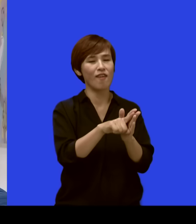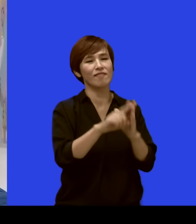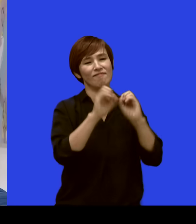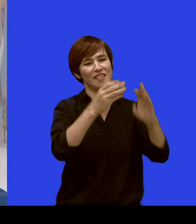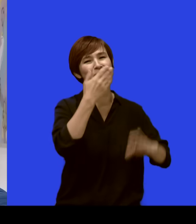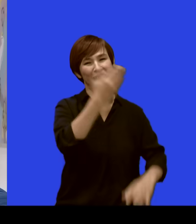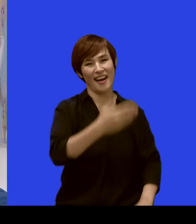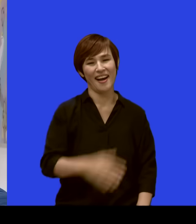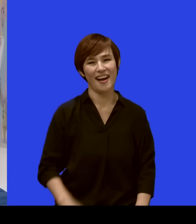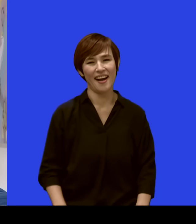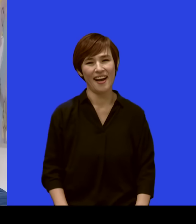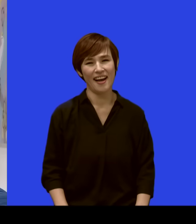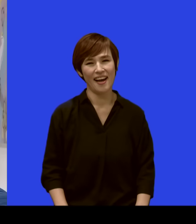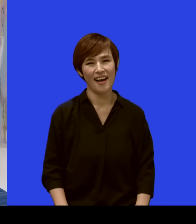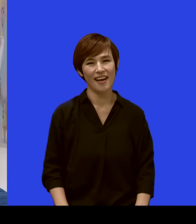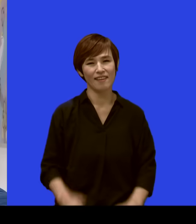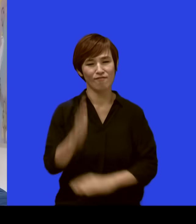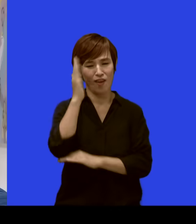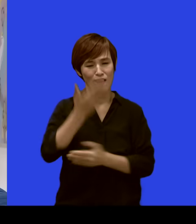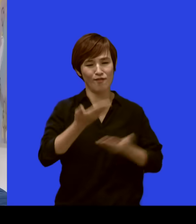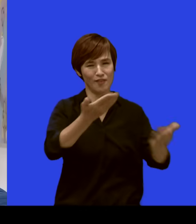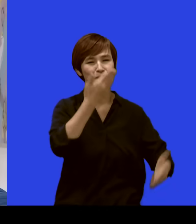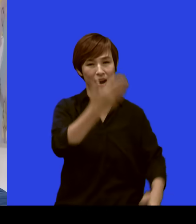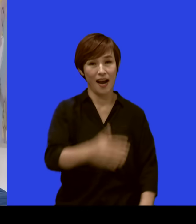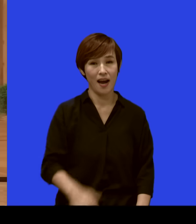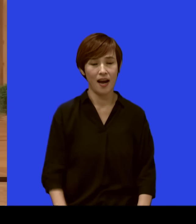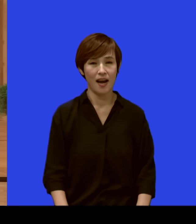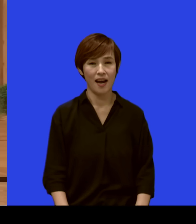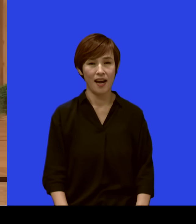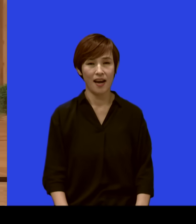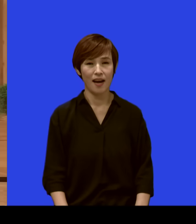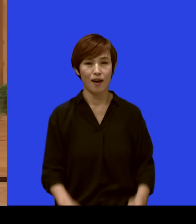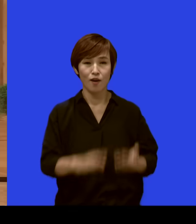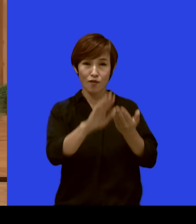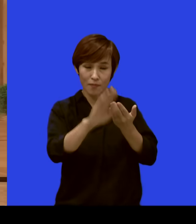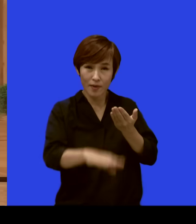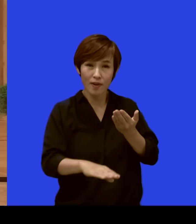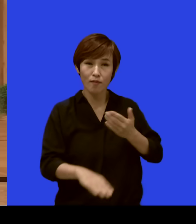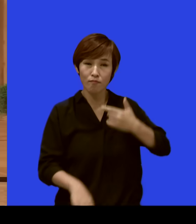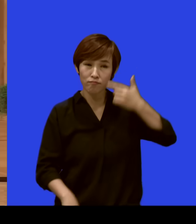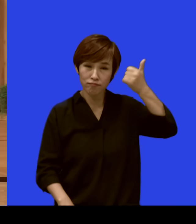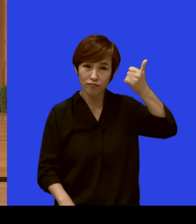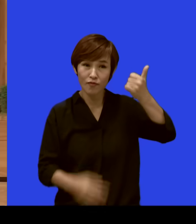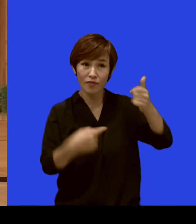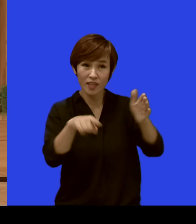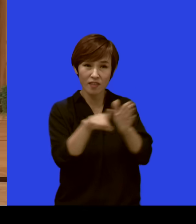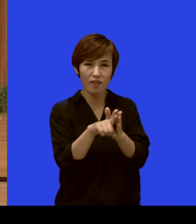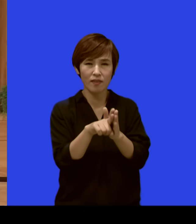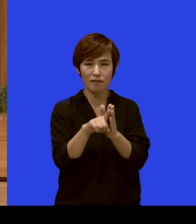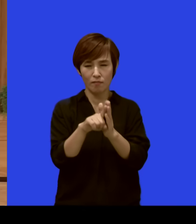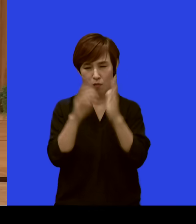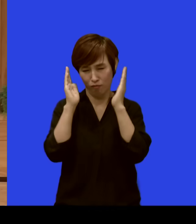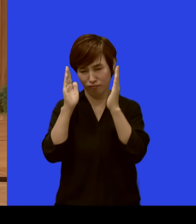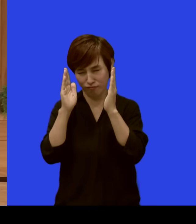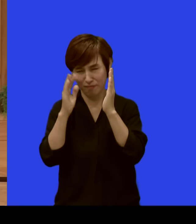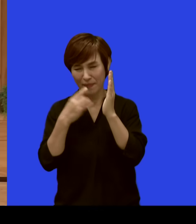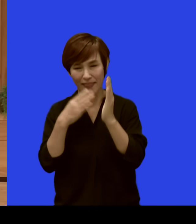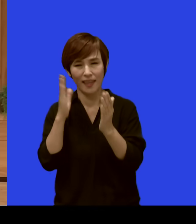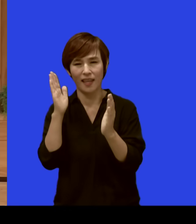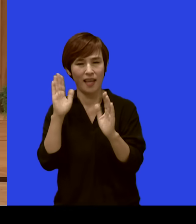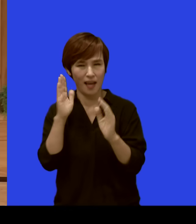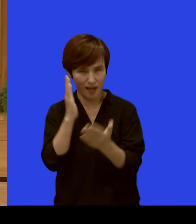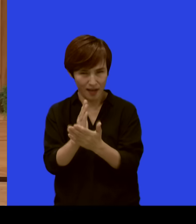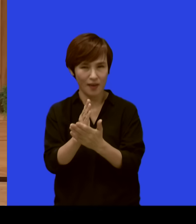예, 저는 그렇게 생각해서 앞으로 다음 세대의 목회자들을 위해서 직접 책으로 공부한 신학이 아닌 몸소 피부로